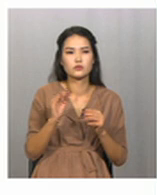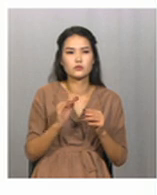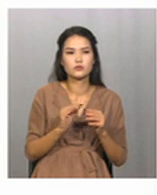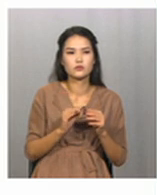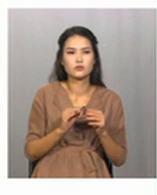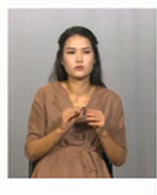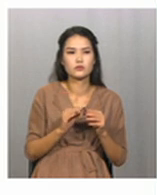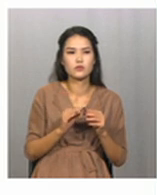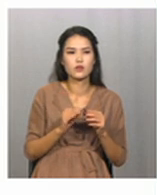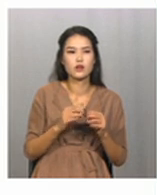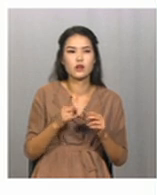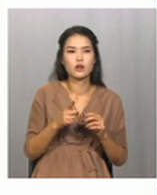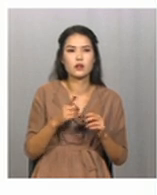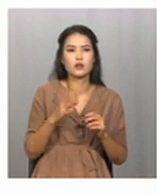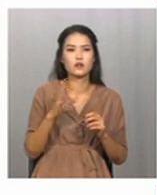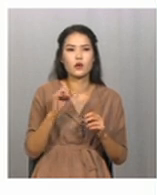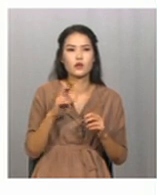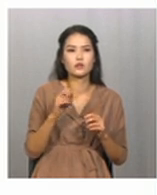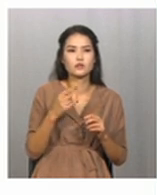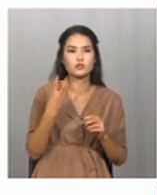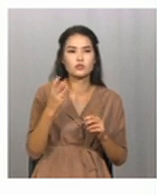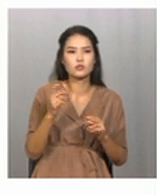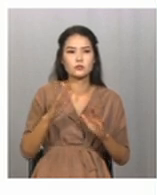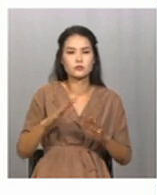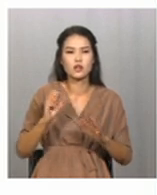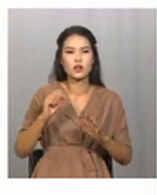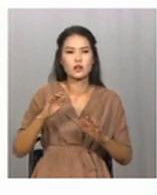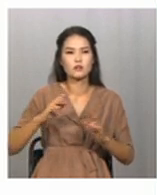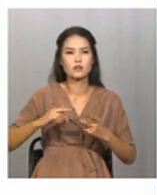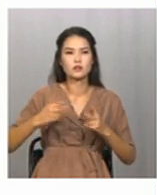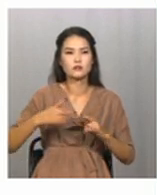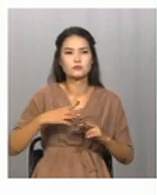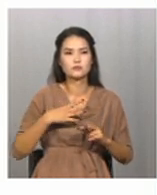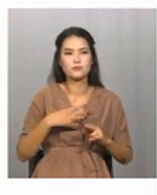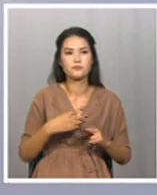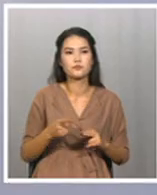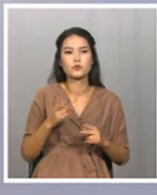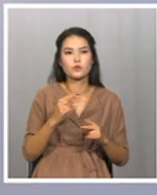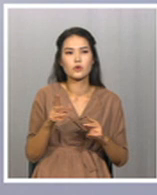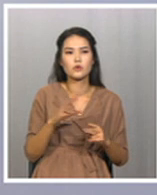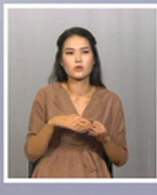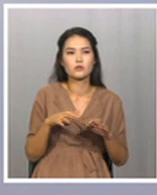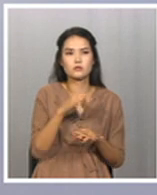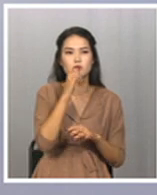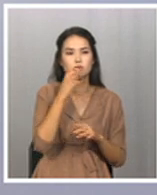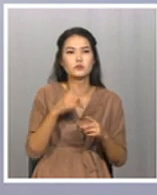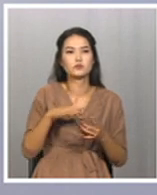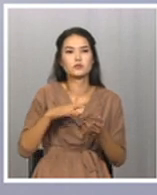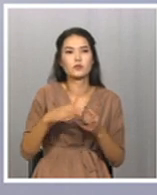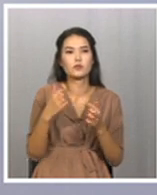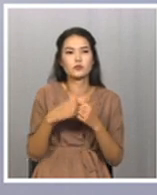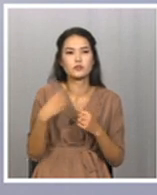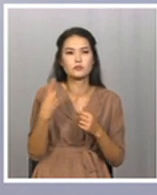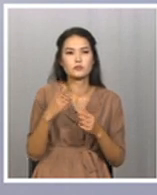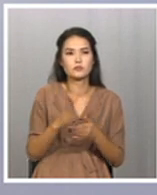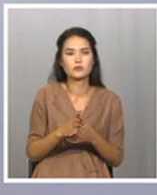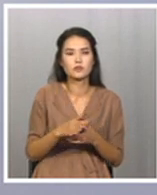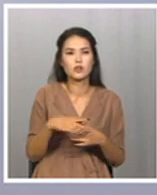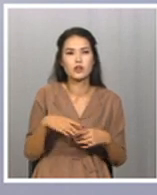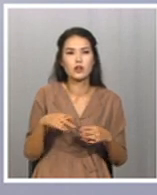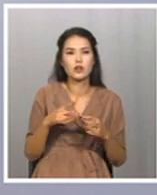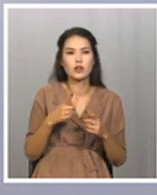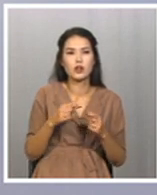Мына тепе-теңдікті қолдана алмаймыз, өйткені ортасында азайту таңбасы тұр. Не істейміз? Косинус квадрат альфаны оң жаққа